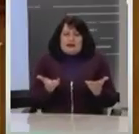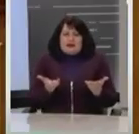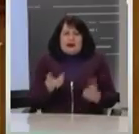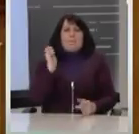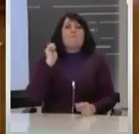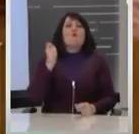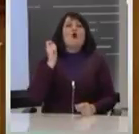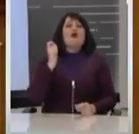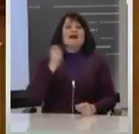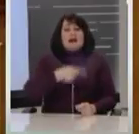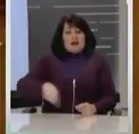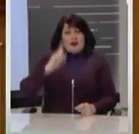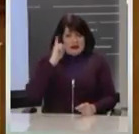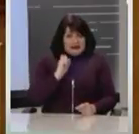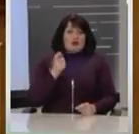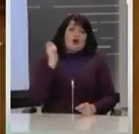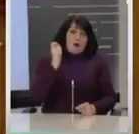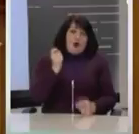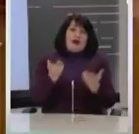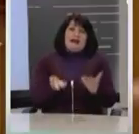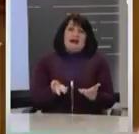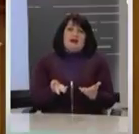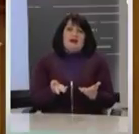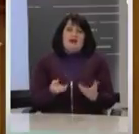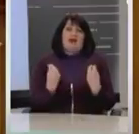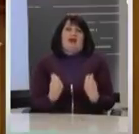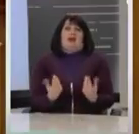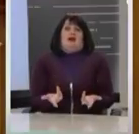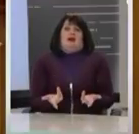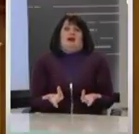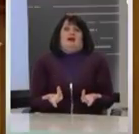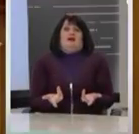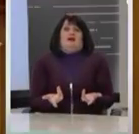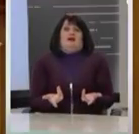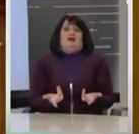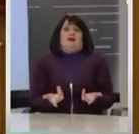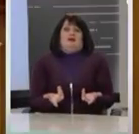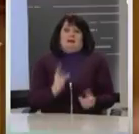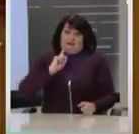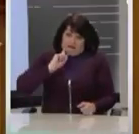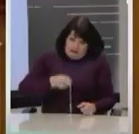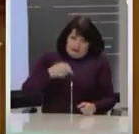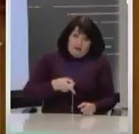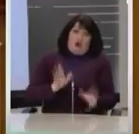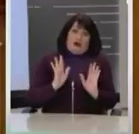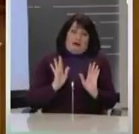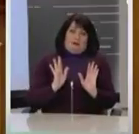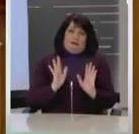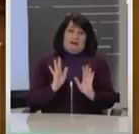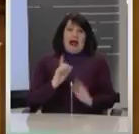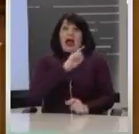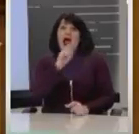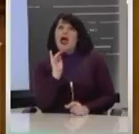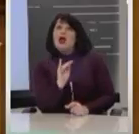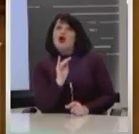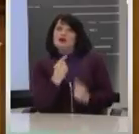πολιτικών που όλοι γνωρίζουμε σε αυτήν εδώ την αίθουσα, ότι για κανένα δεν είναι θεμητό να τις επιβάλλει. Το ερώτημα είναι άλλο. Εσείς